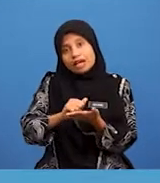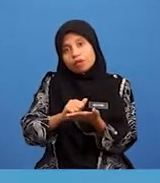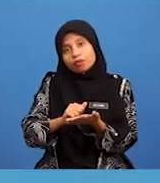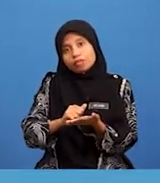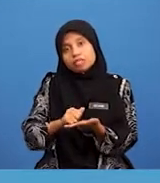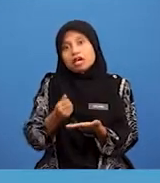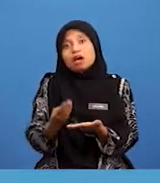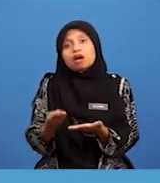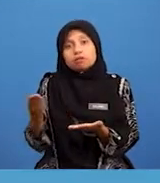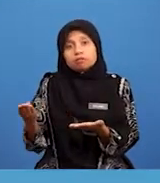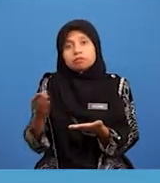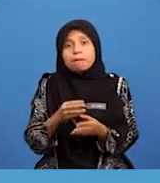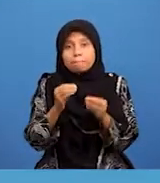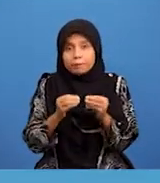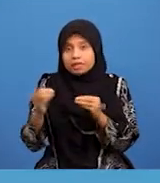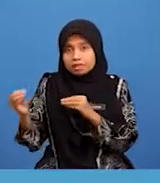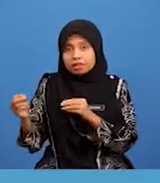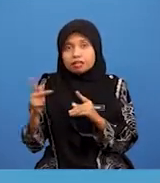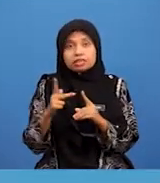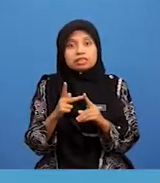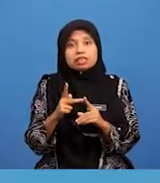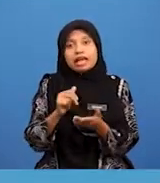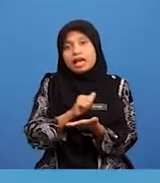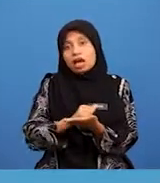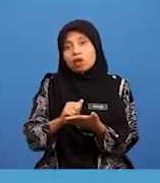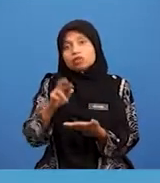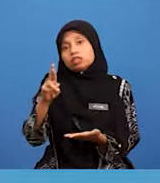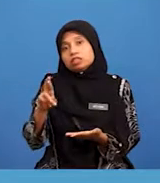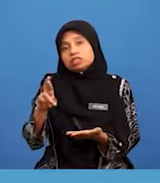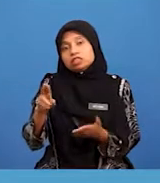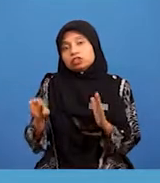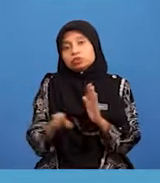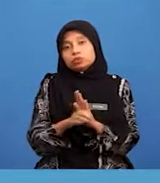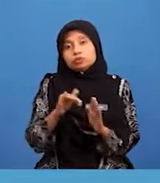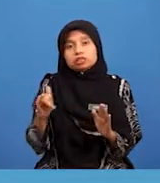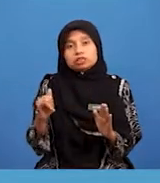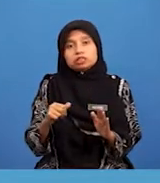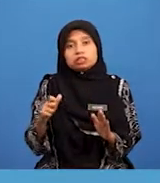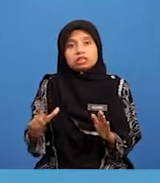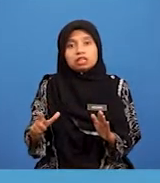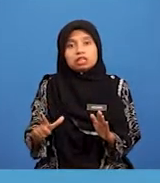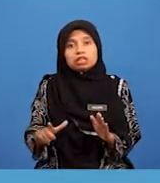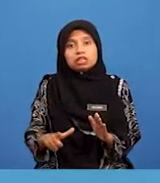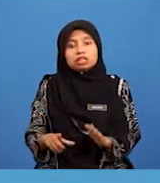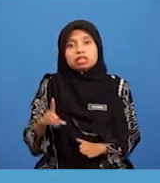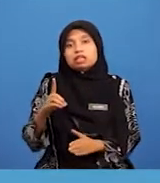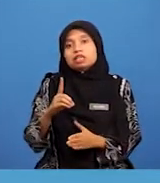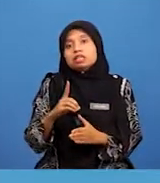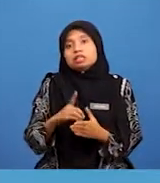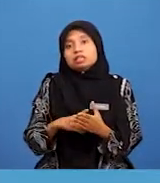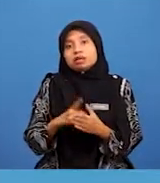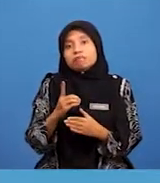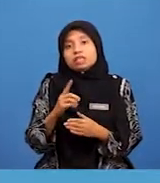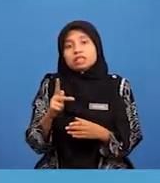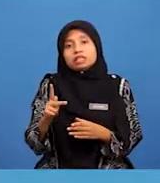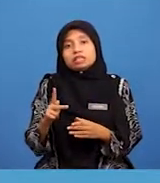dan memindahkan ke akaun realisasi. Contohnya ialah debitkan akaun